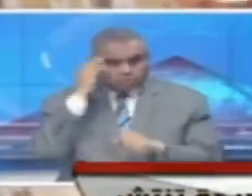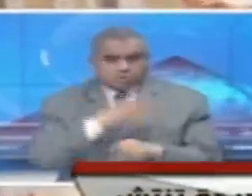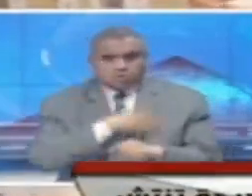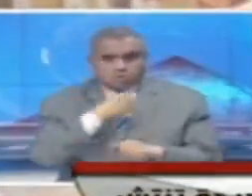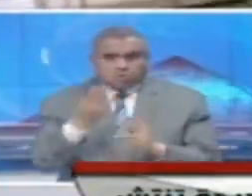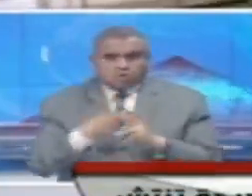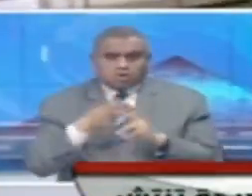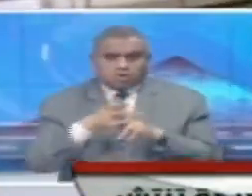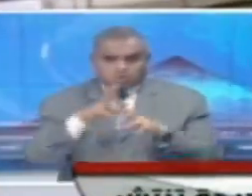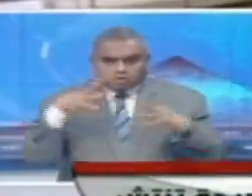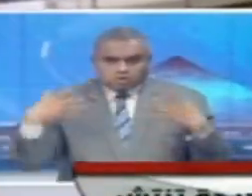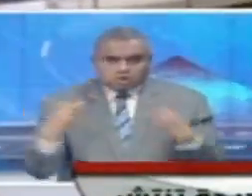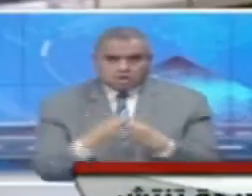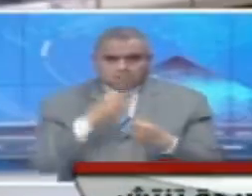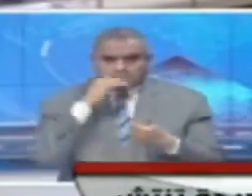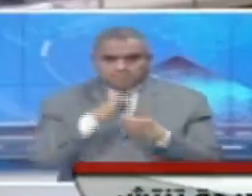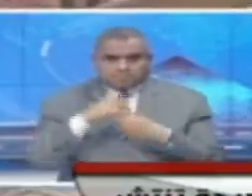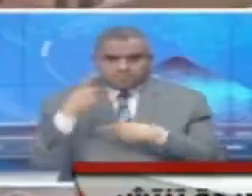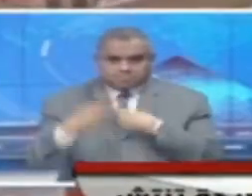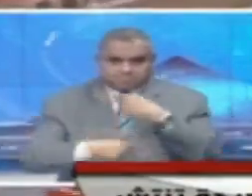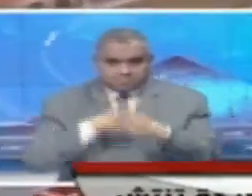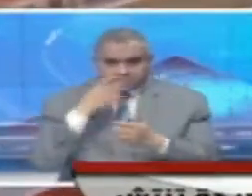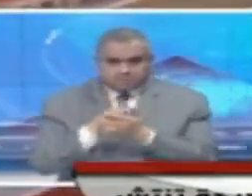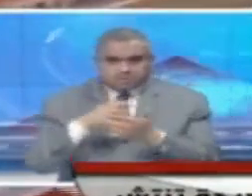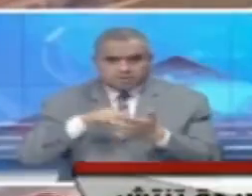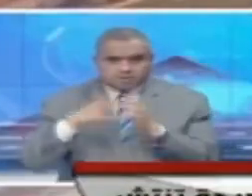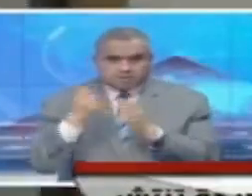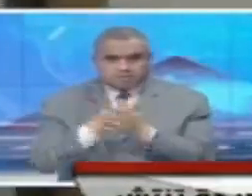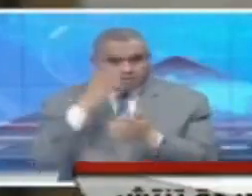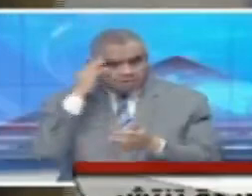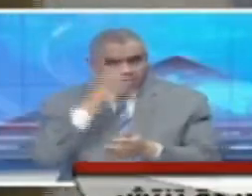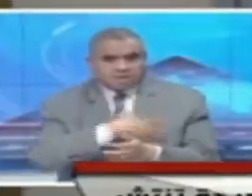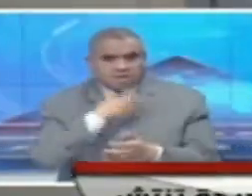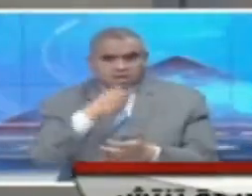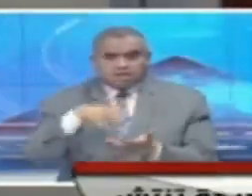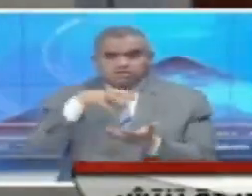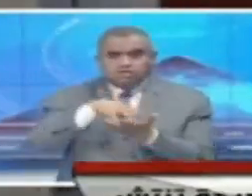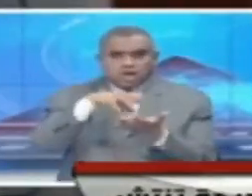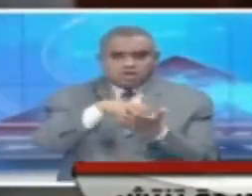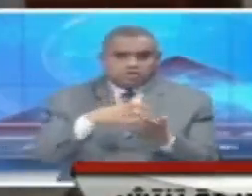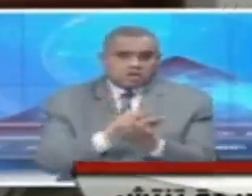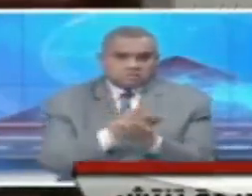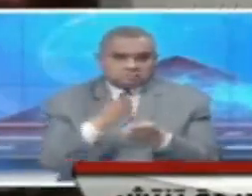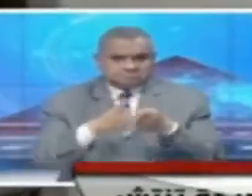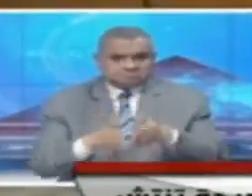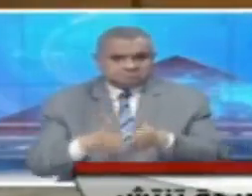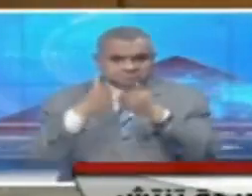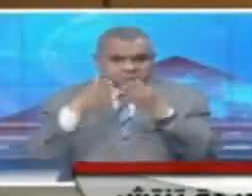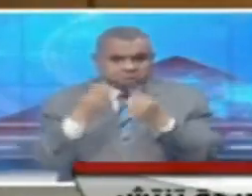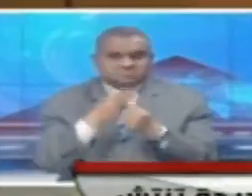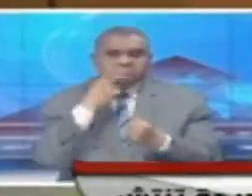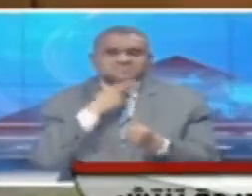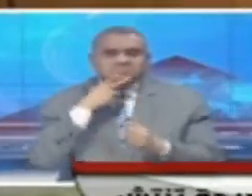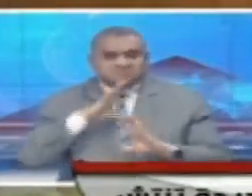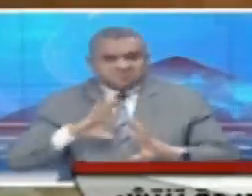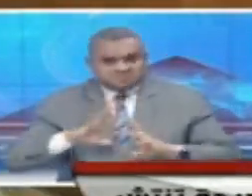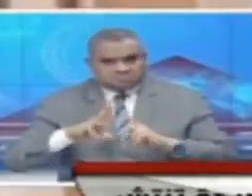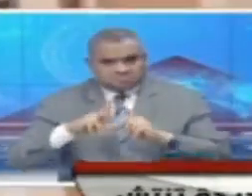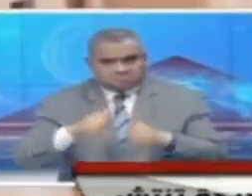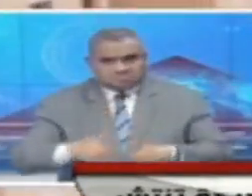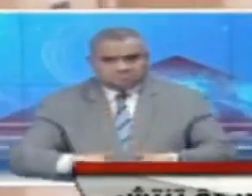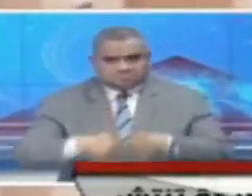الحكومات المتتالية التي أعقبت الثورة من خلال توفير مسكن آدمي يليق بالمصريين وحضارة